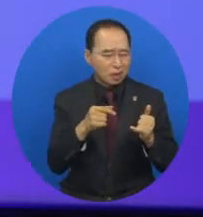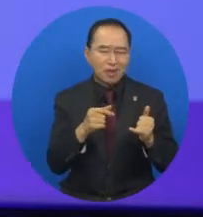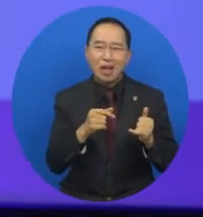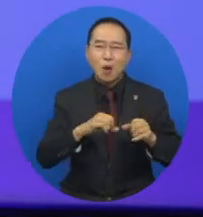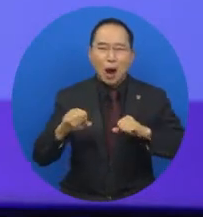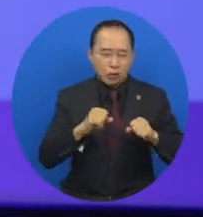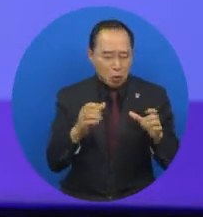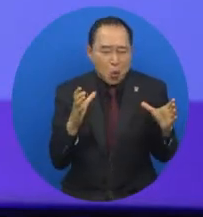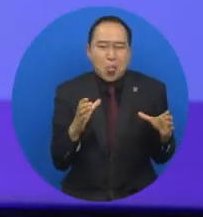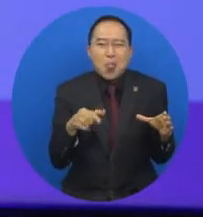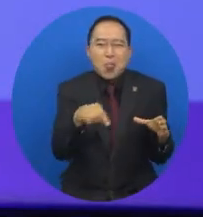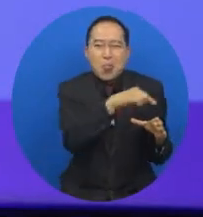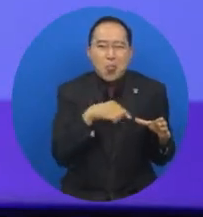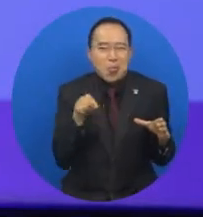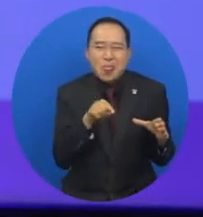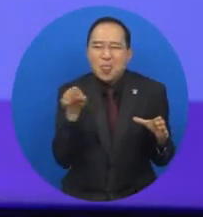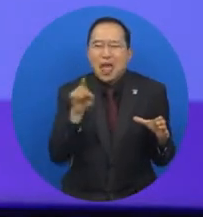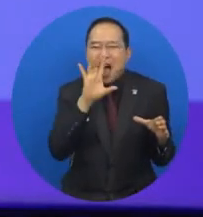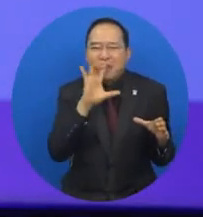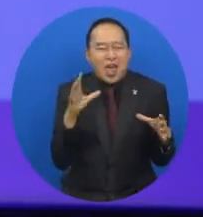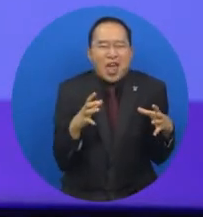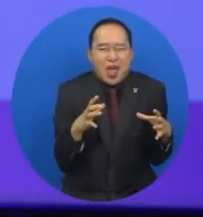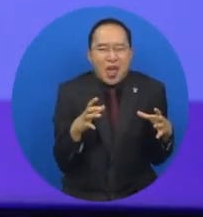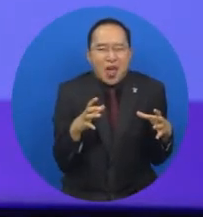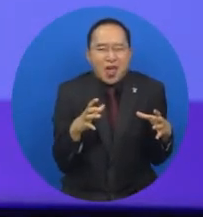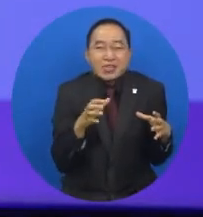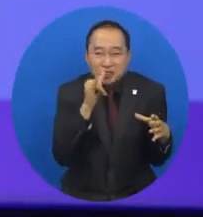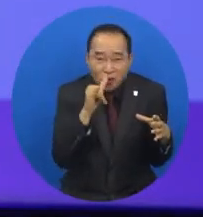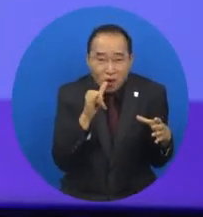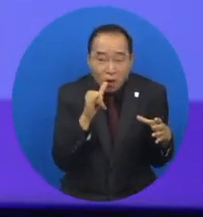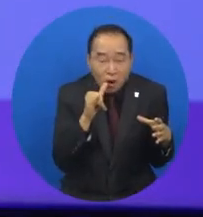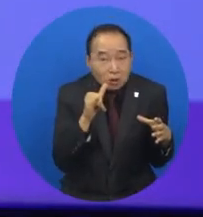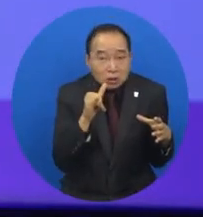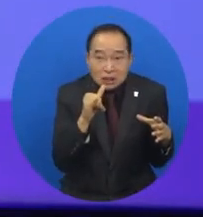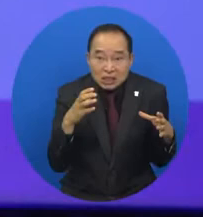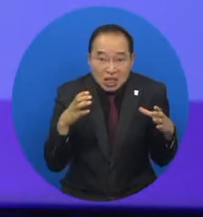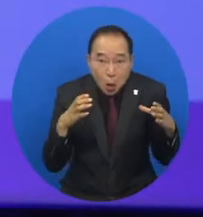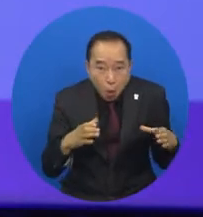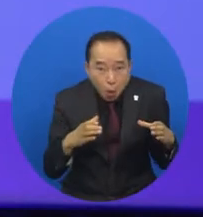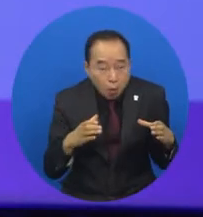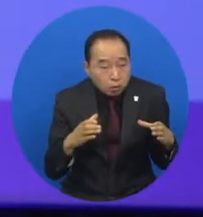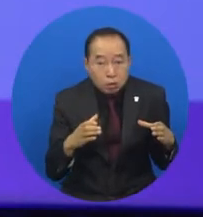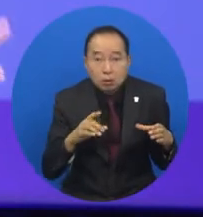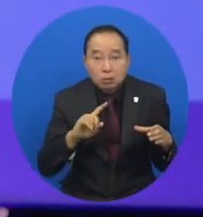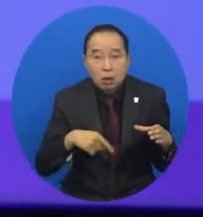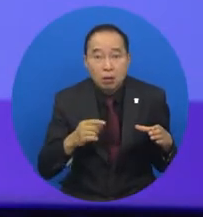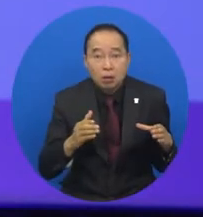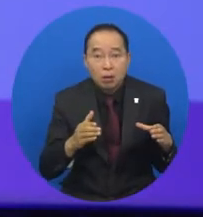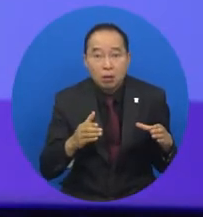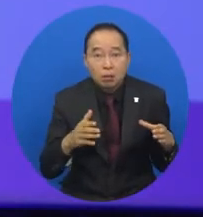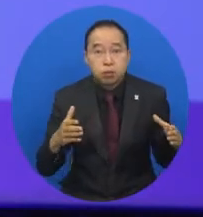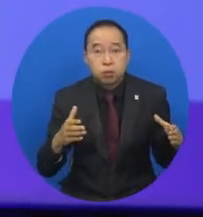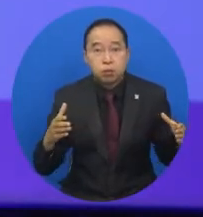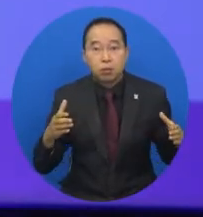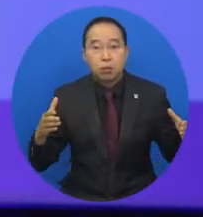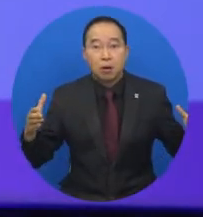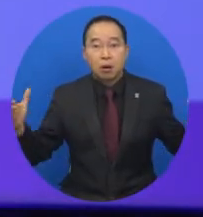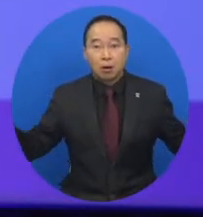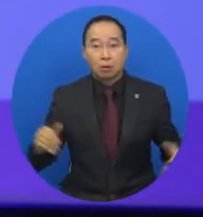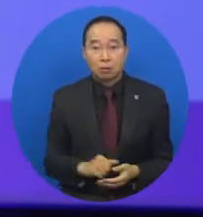무용가는 이런 것만 해야 돼. 이런 건할수 없으라고 생각하는 경계 지점이 모두 다 부서지는 것을